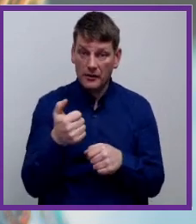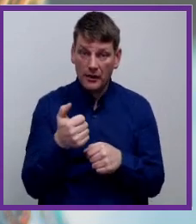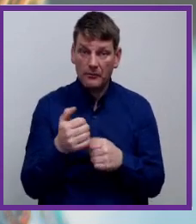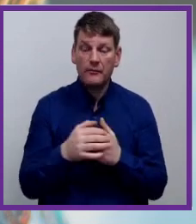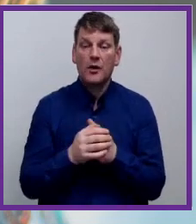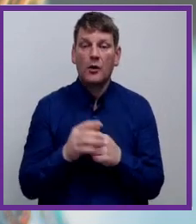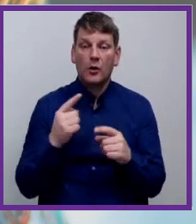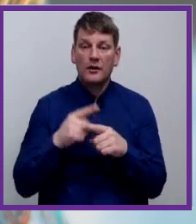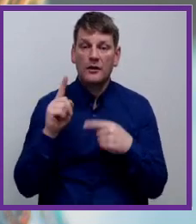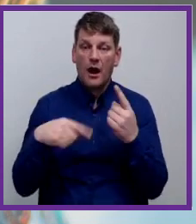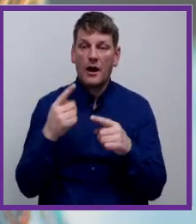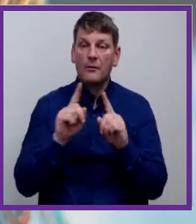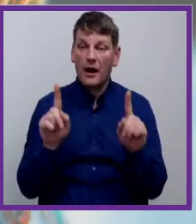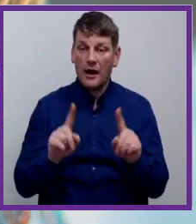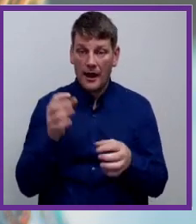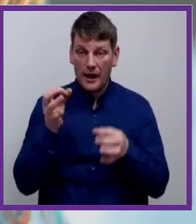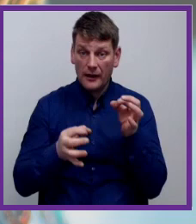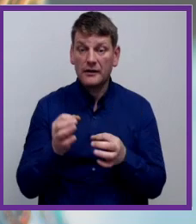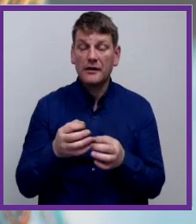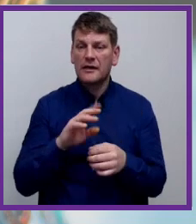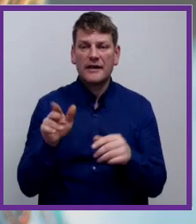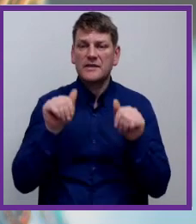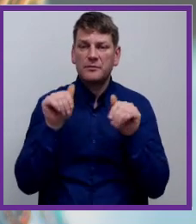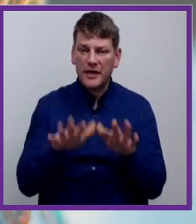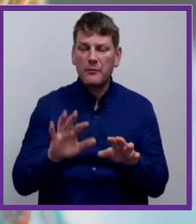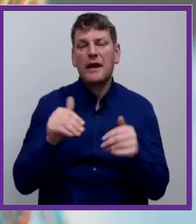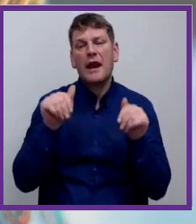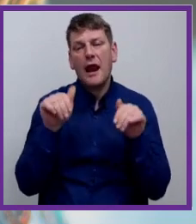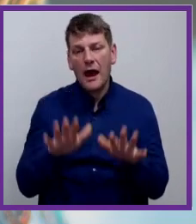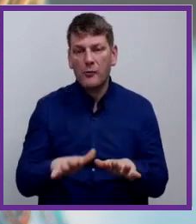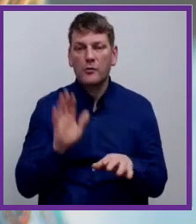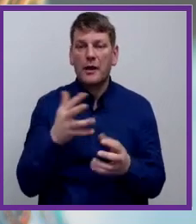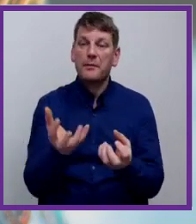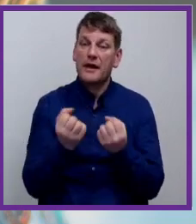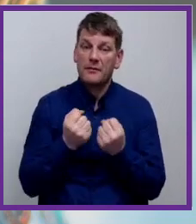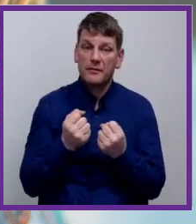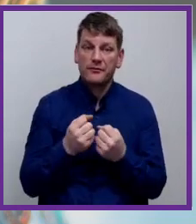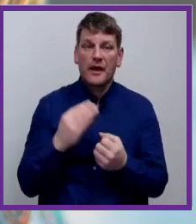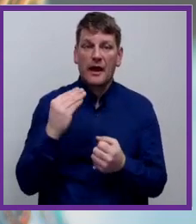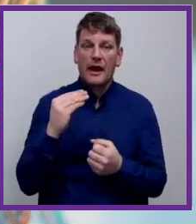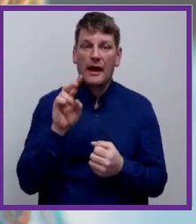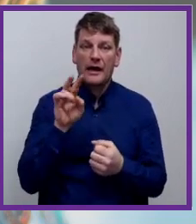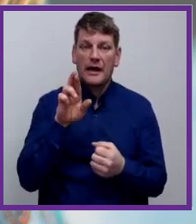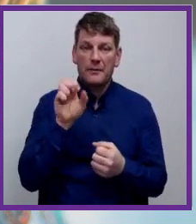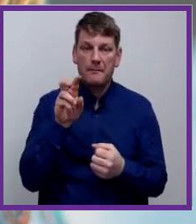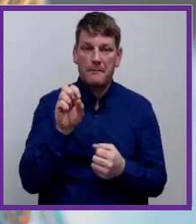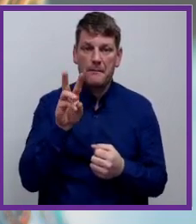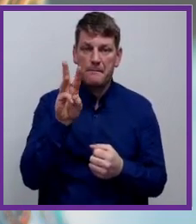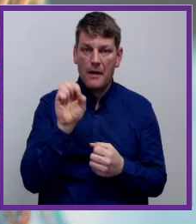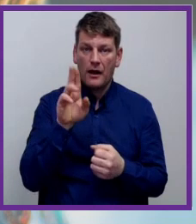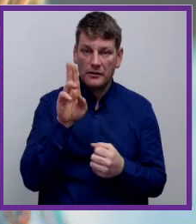un nākamā lieta ir pat nevis spriedums, bet lēmums par pieņemamību Ermans pret